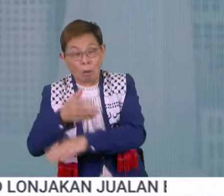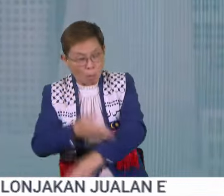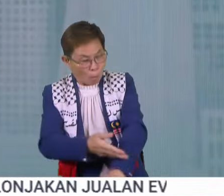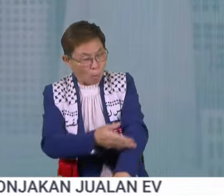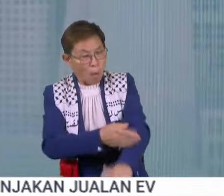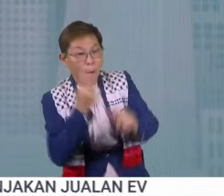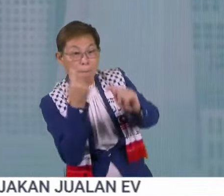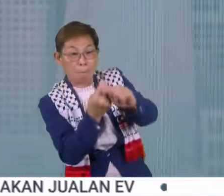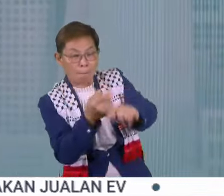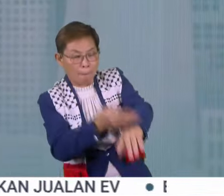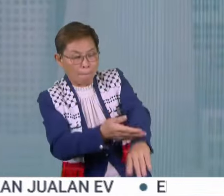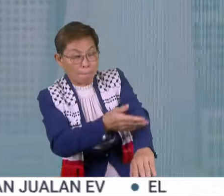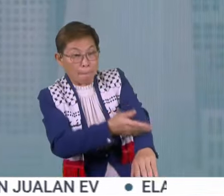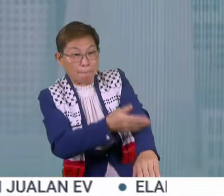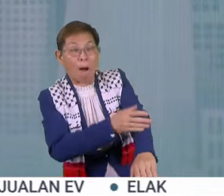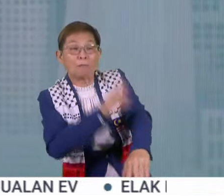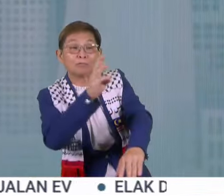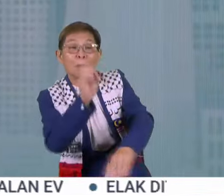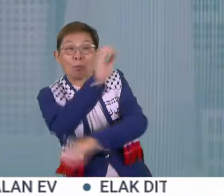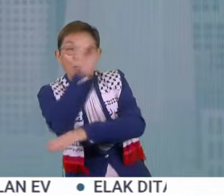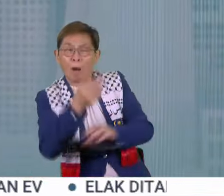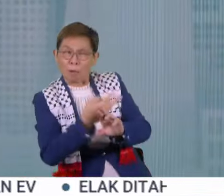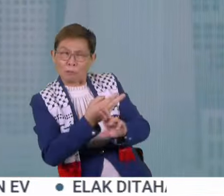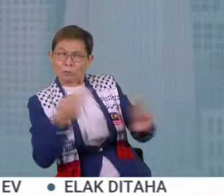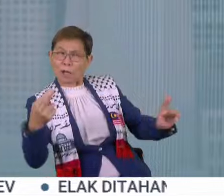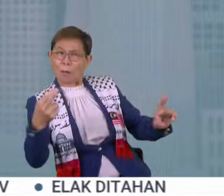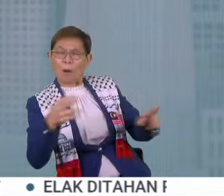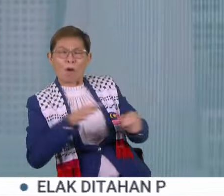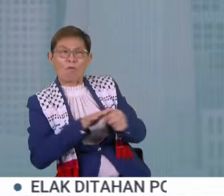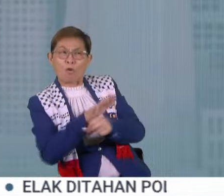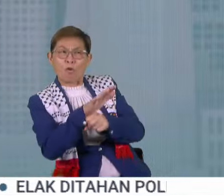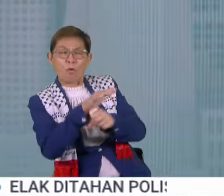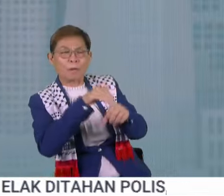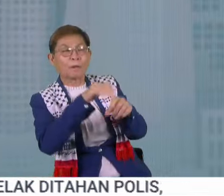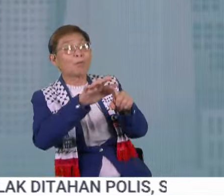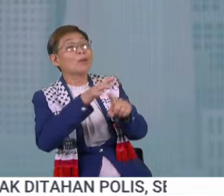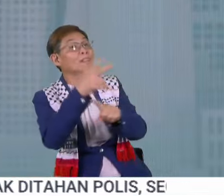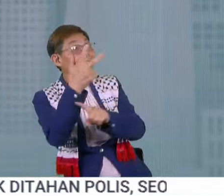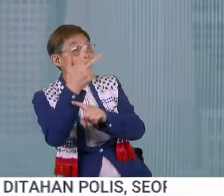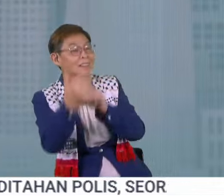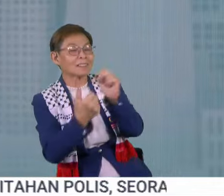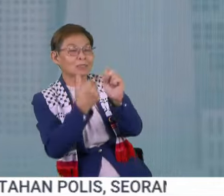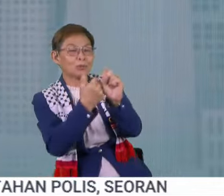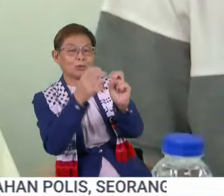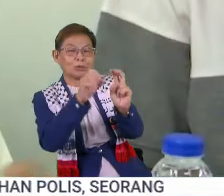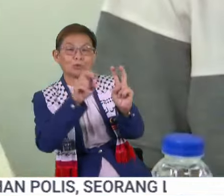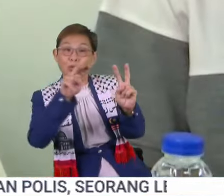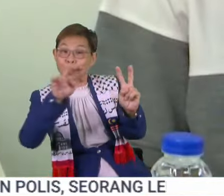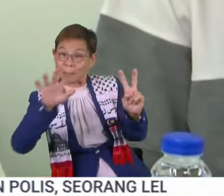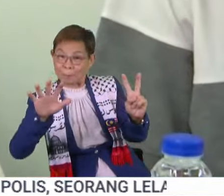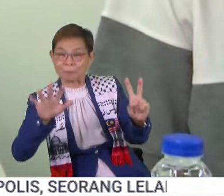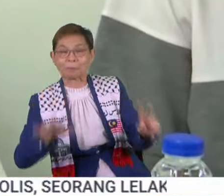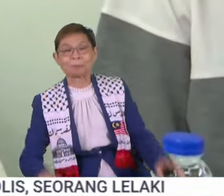fizikal 60%. Ia dijangka siap sepenuhnya pada Mac tahun depan.